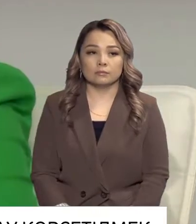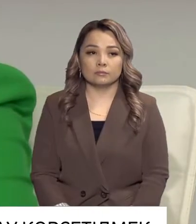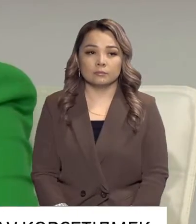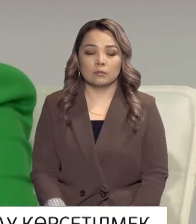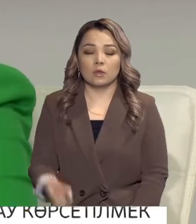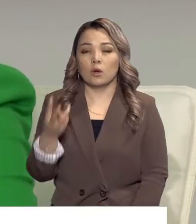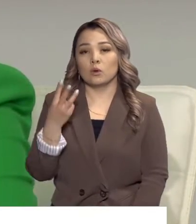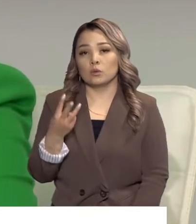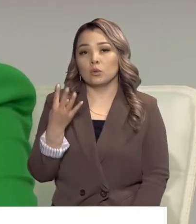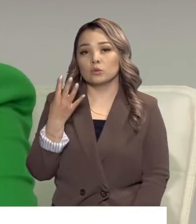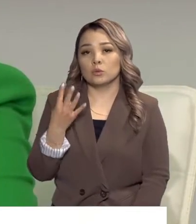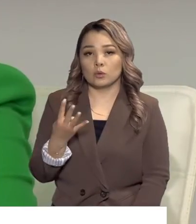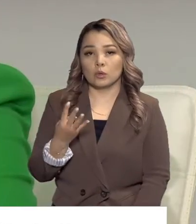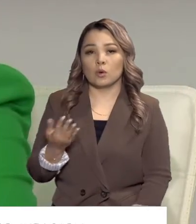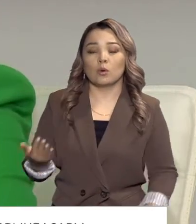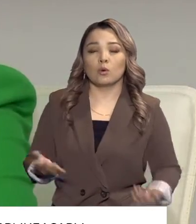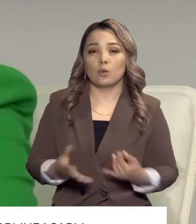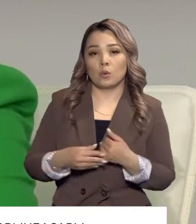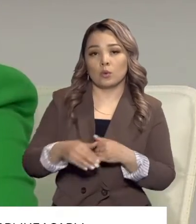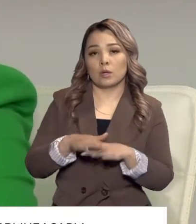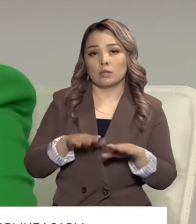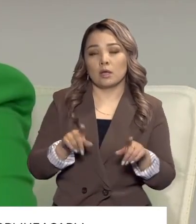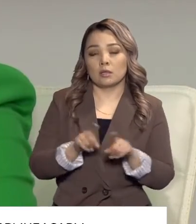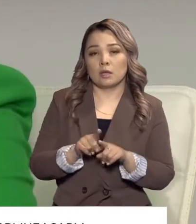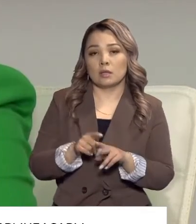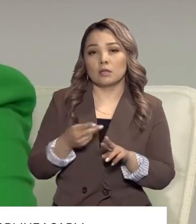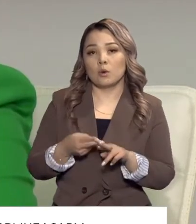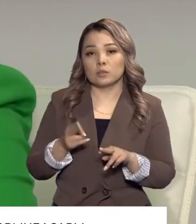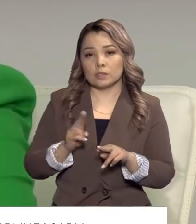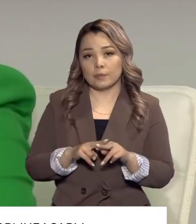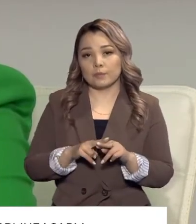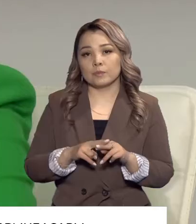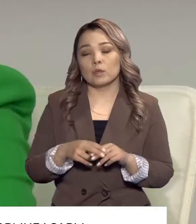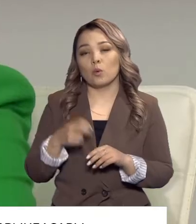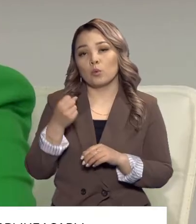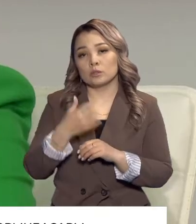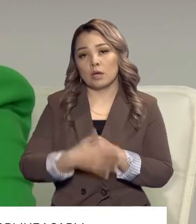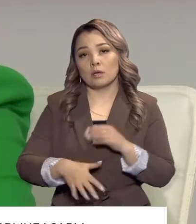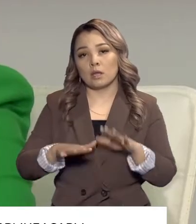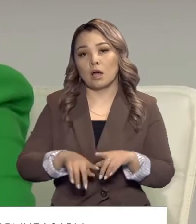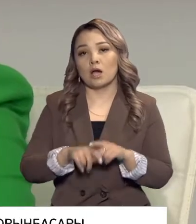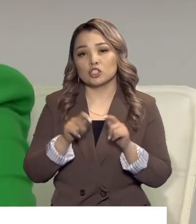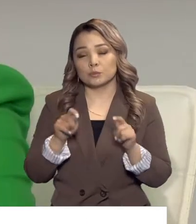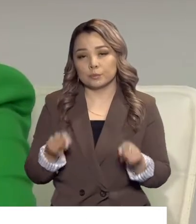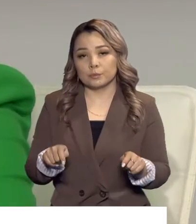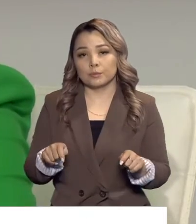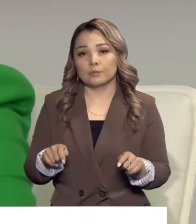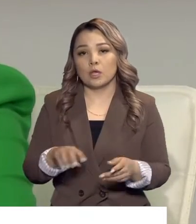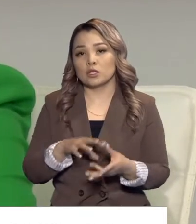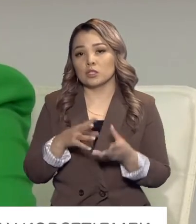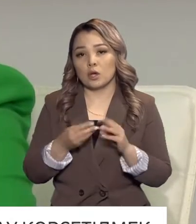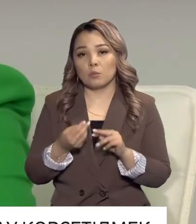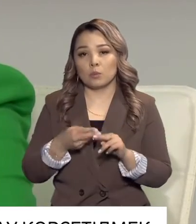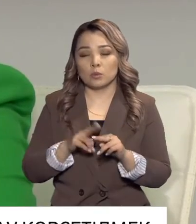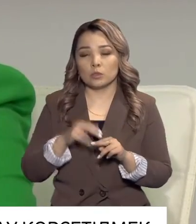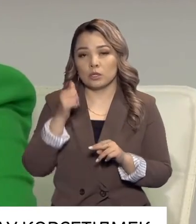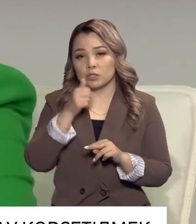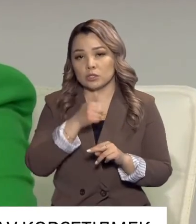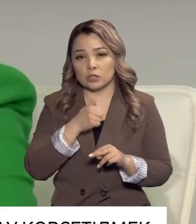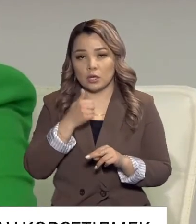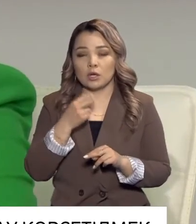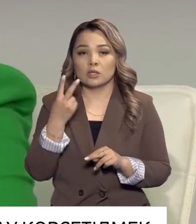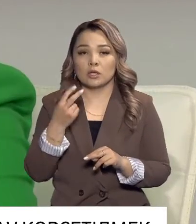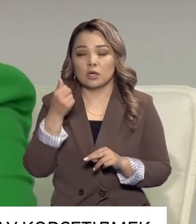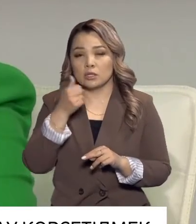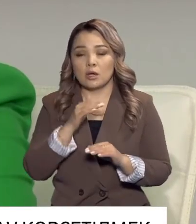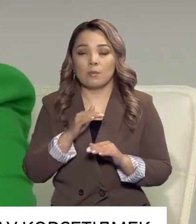3-4 өңірлерде осындай орталықтарды ашып, жалпы осы жылда